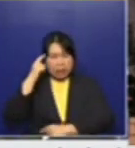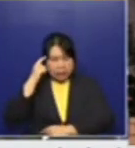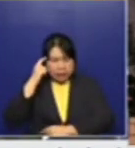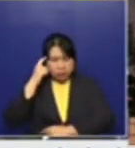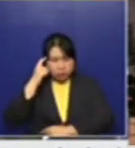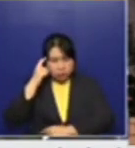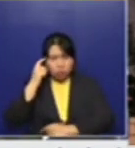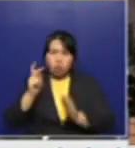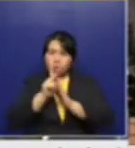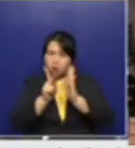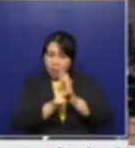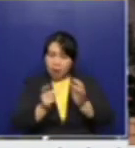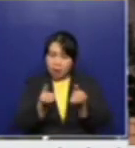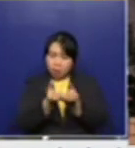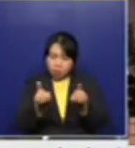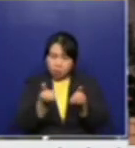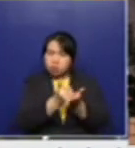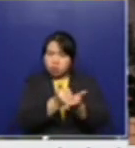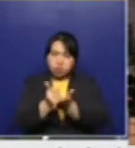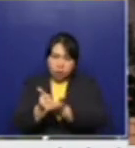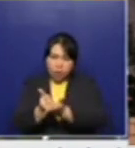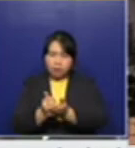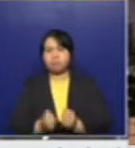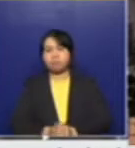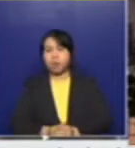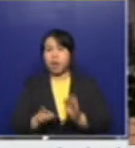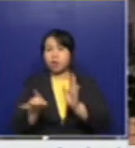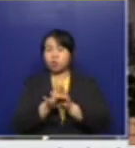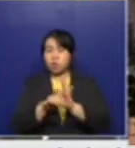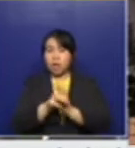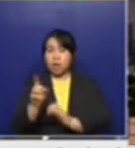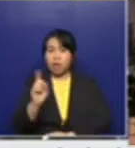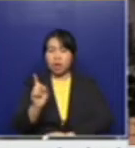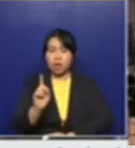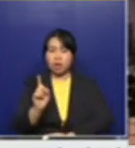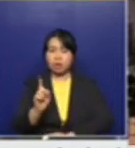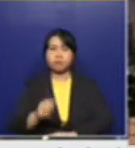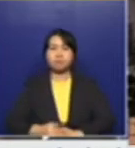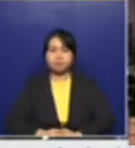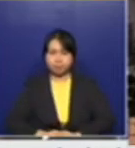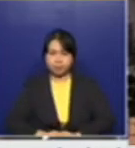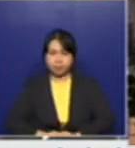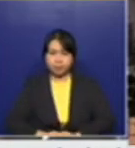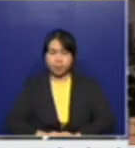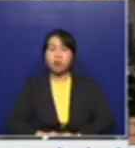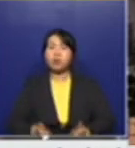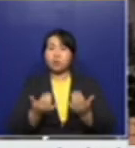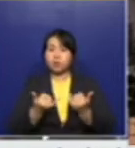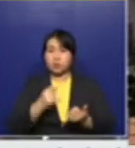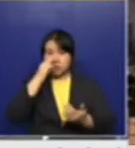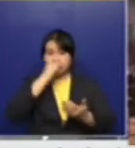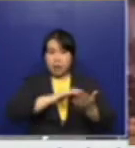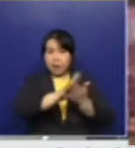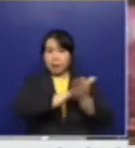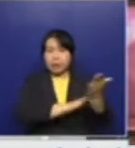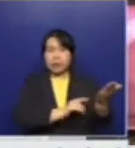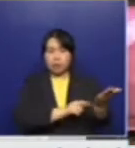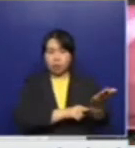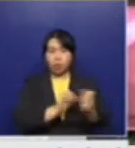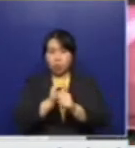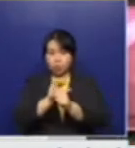ายรัฐธรรมนูญฉบับนี้และสุดท้ายนะครับการที่ขณะนี้ประเทศไทยอยู่ในยุคหลังโ